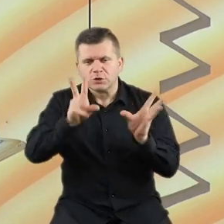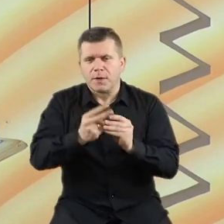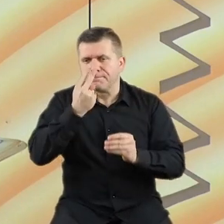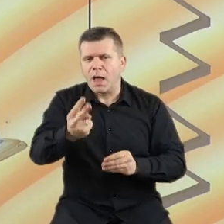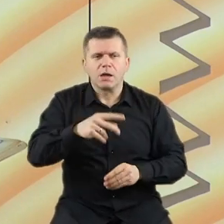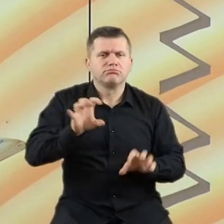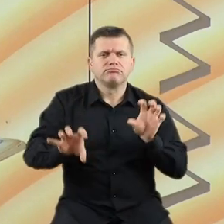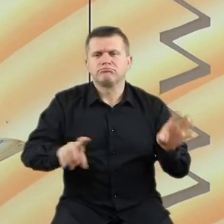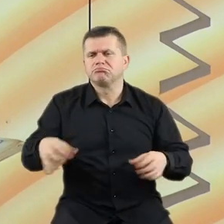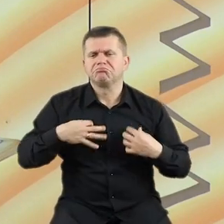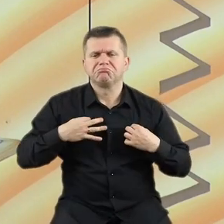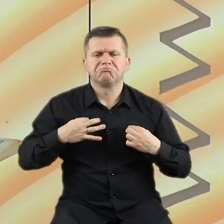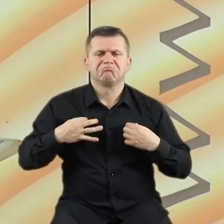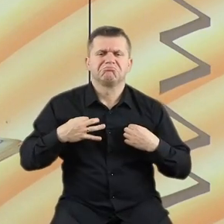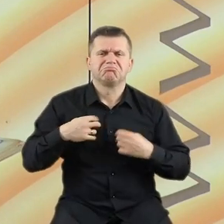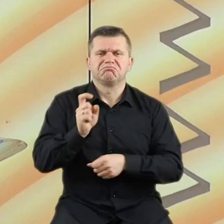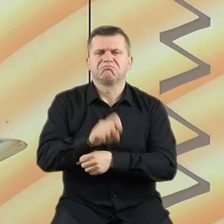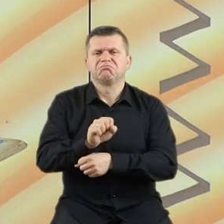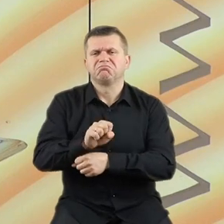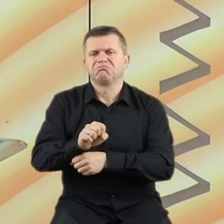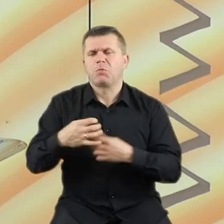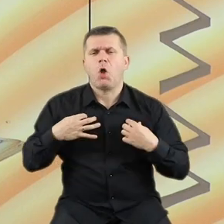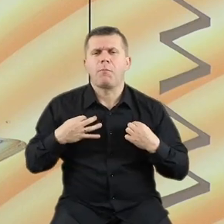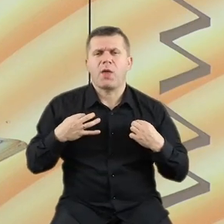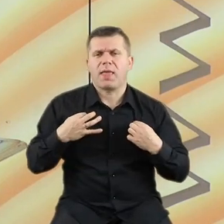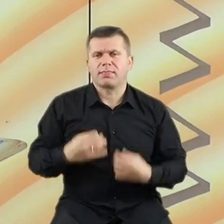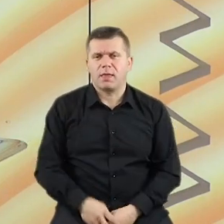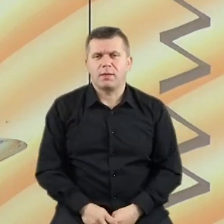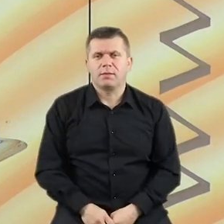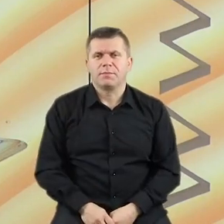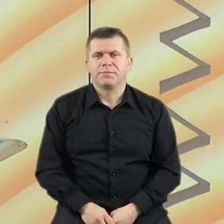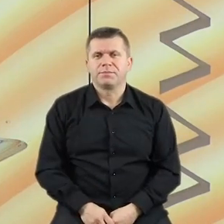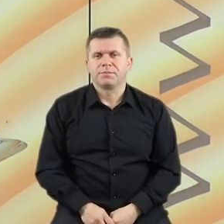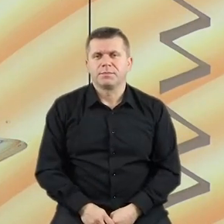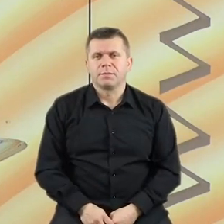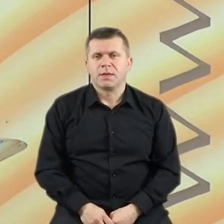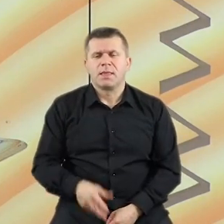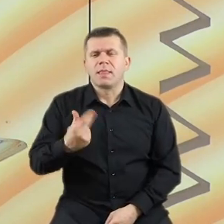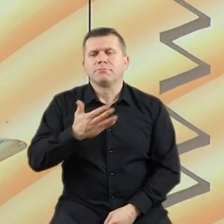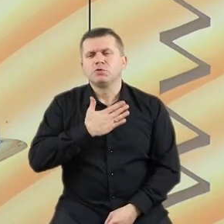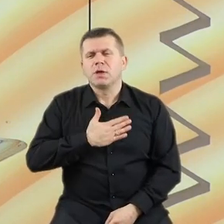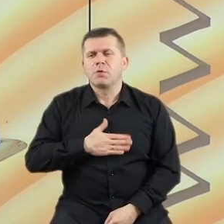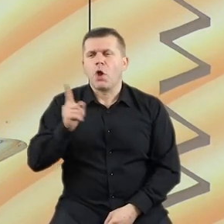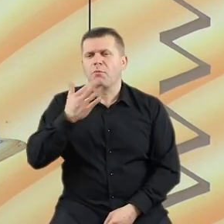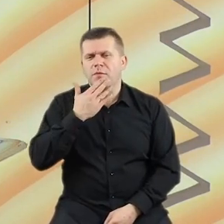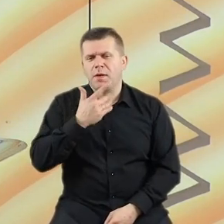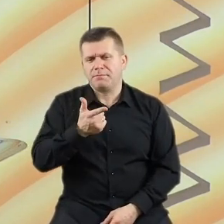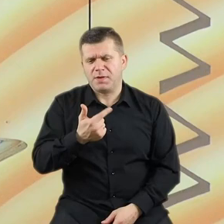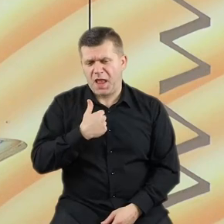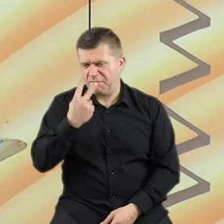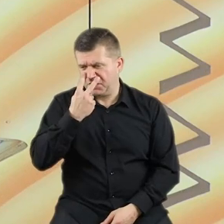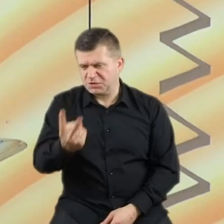patrzył obojętnie, albo może taką, no nie powiem, że z przyjemnością, ale jak on mówi, proszę pani,